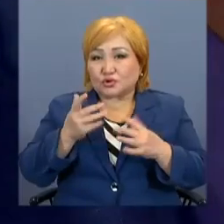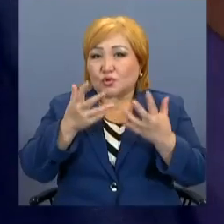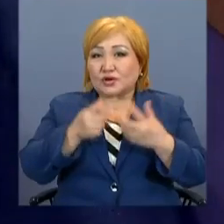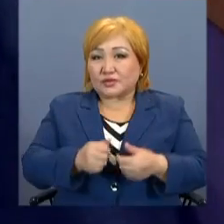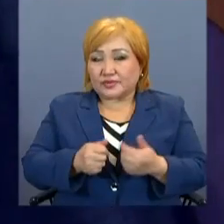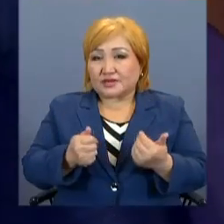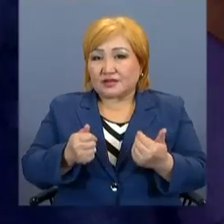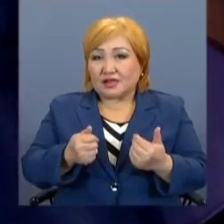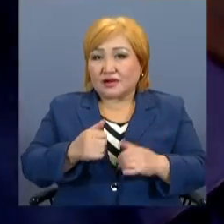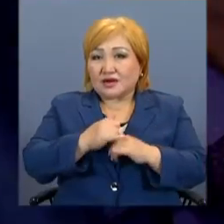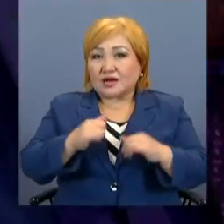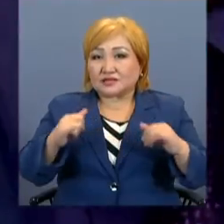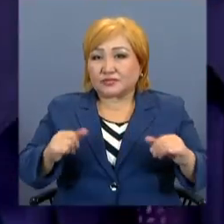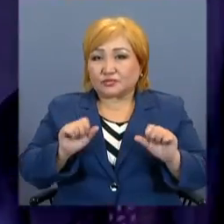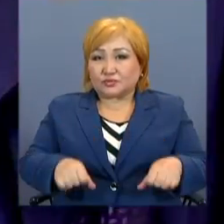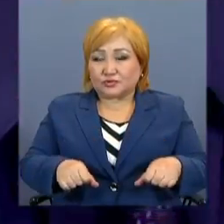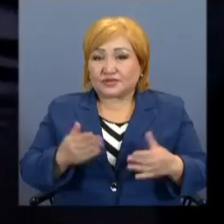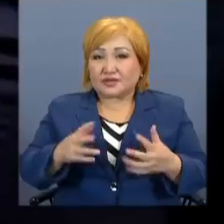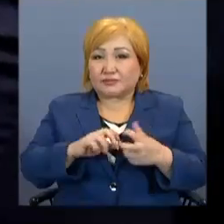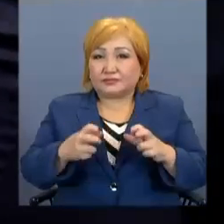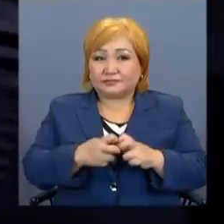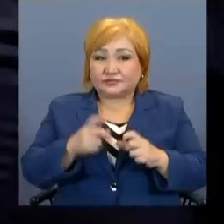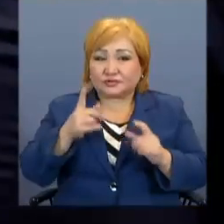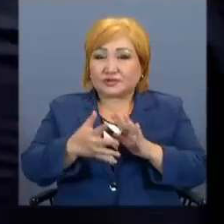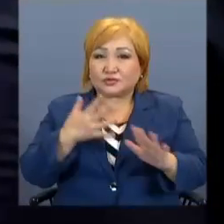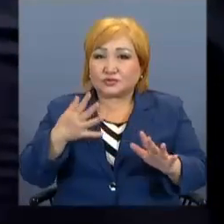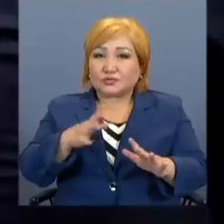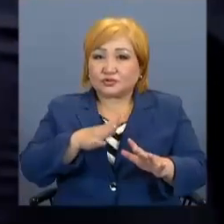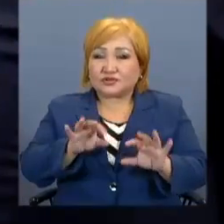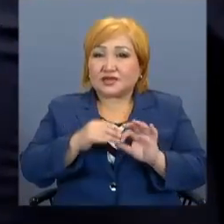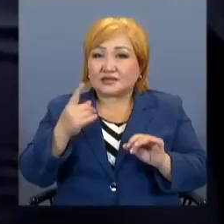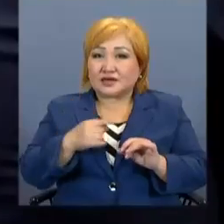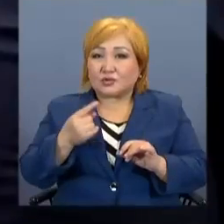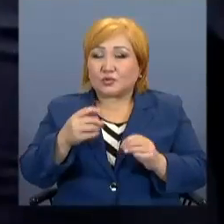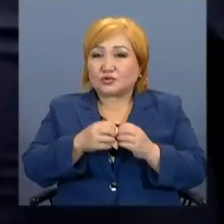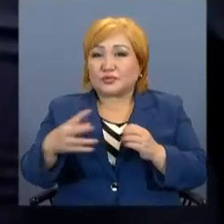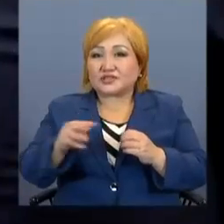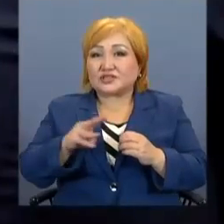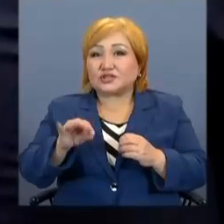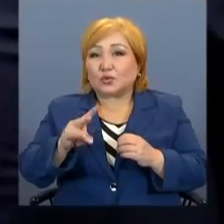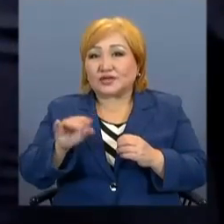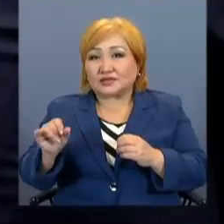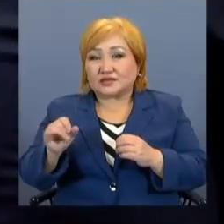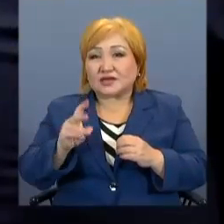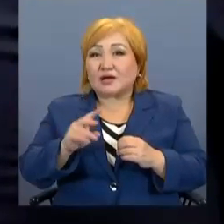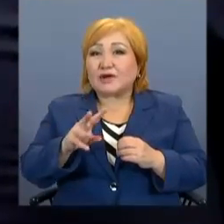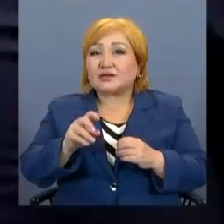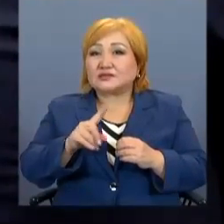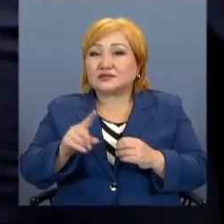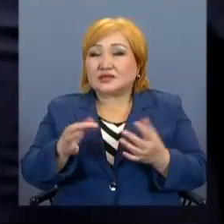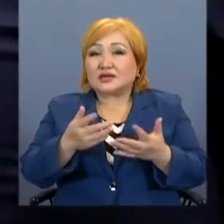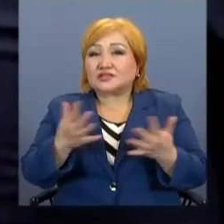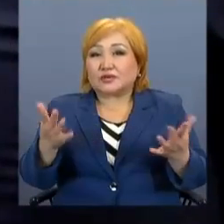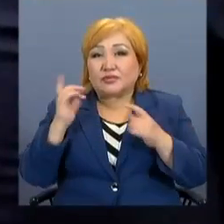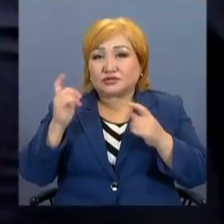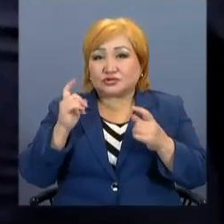мүмкін. Мәселен, енді түсінікті болу үшін айтайық. Сол 15 тонналық КАМАЗ қанша тоннаға дейін жүк арта алады өзіне?